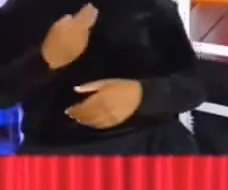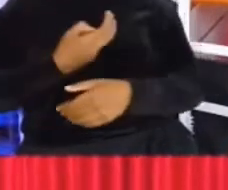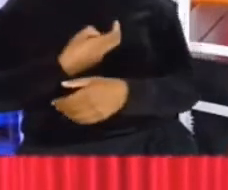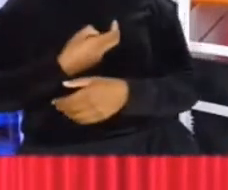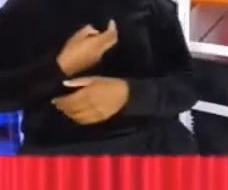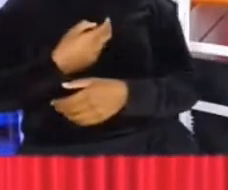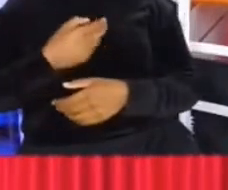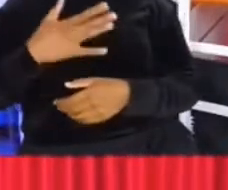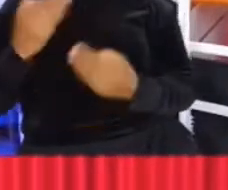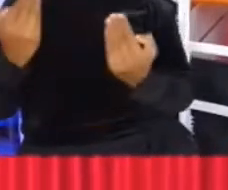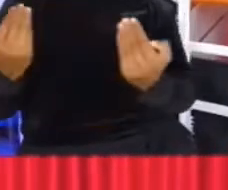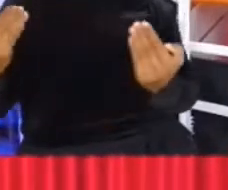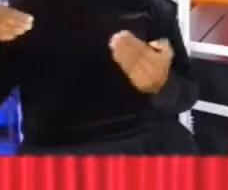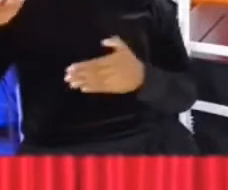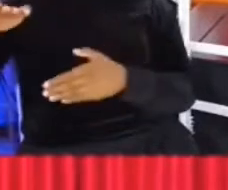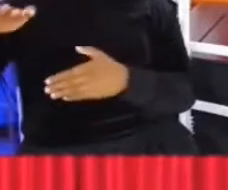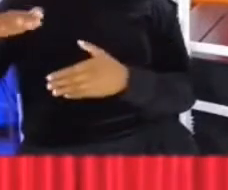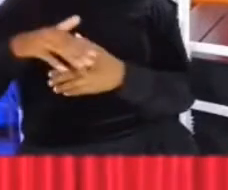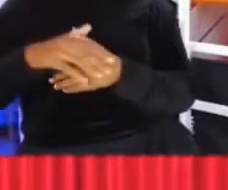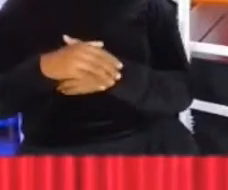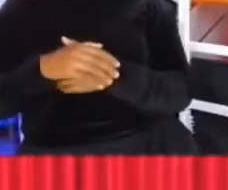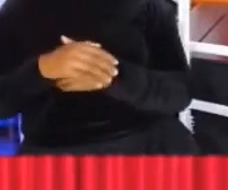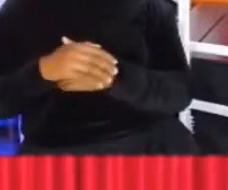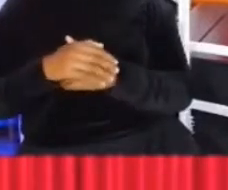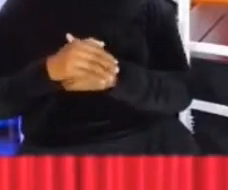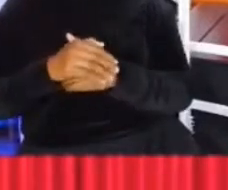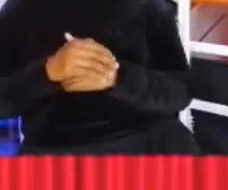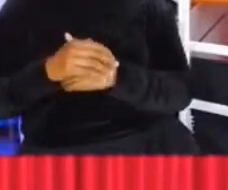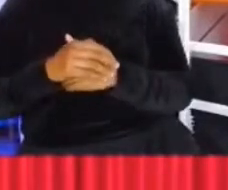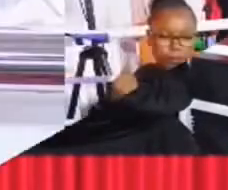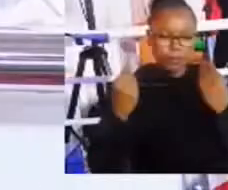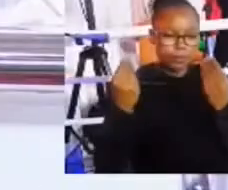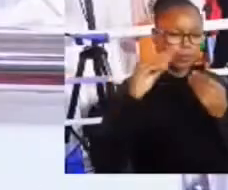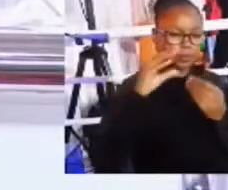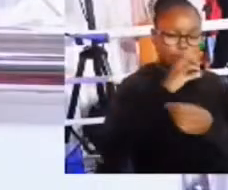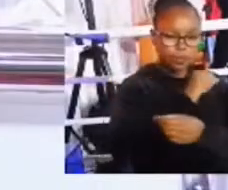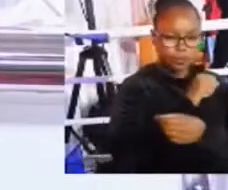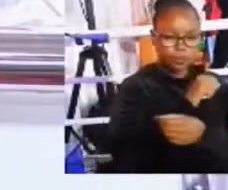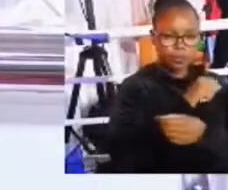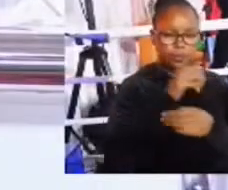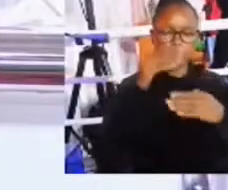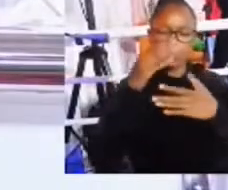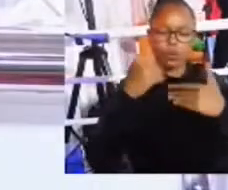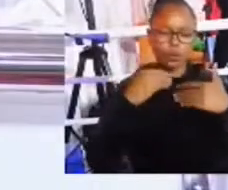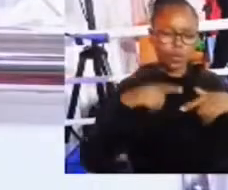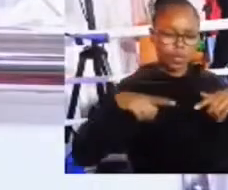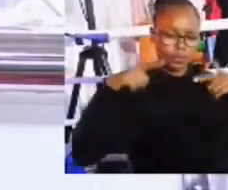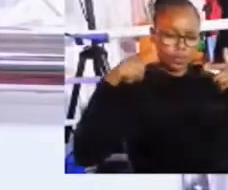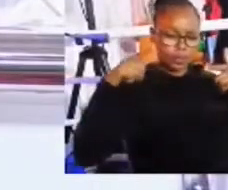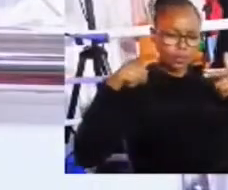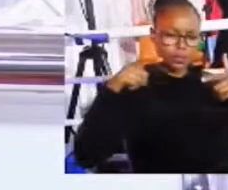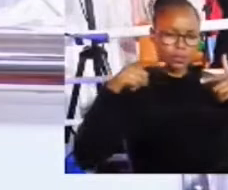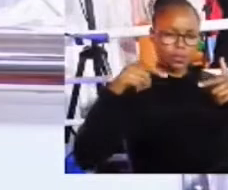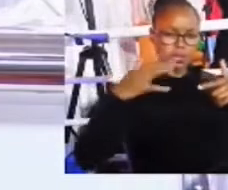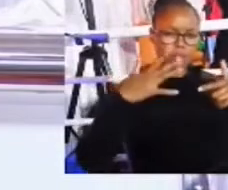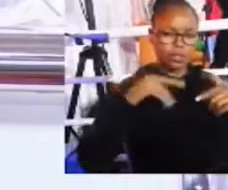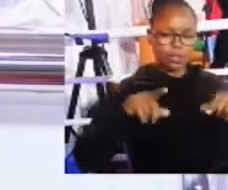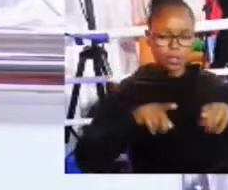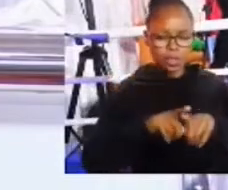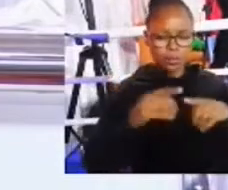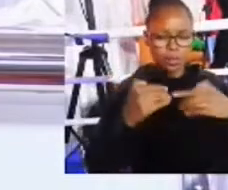siana nyinyi. In the mighty name of Jesus. Siana situ. Nanige niturafatara iradhimo shia